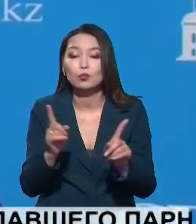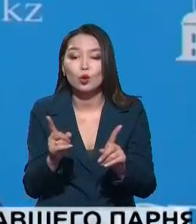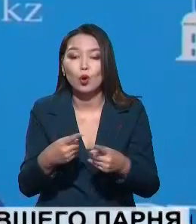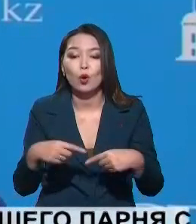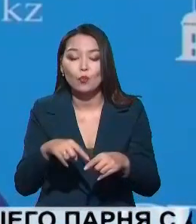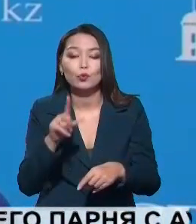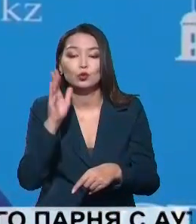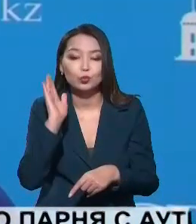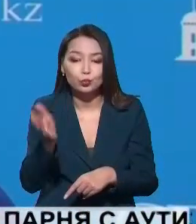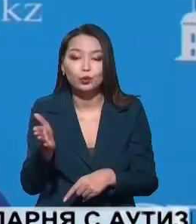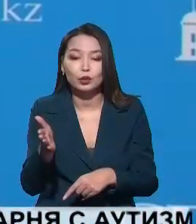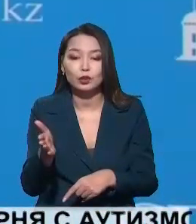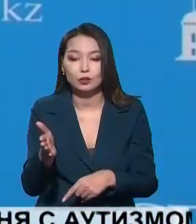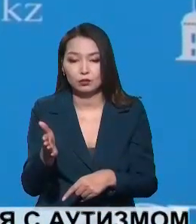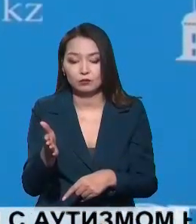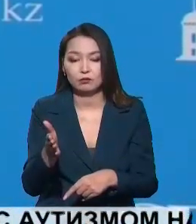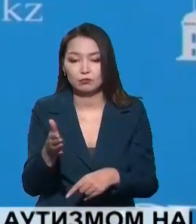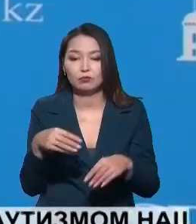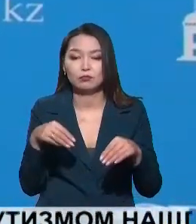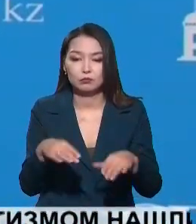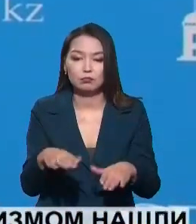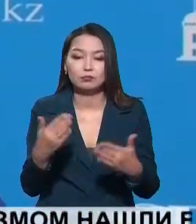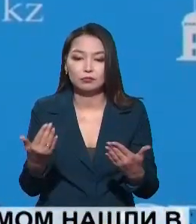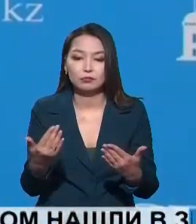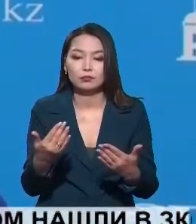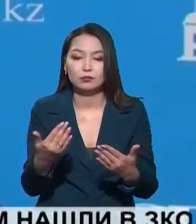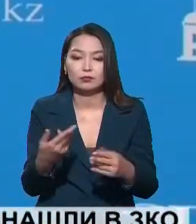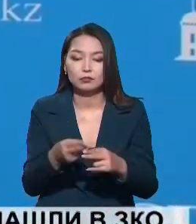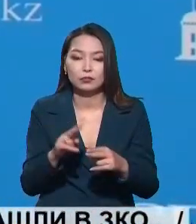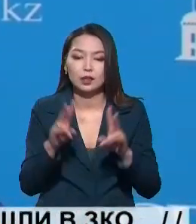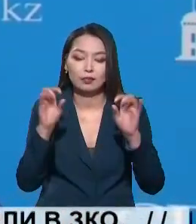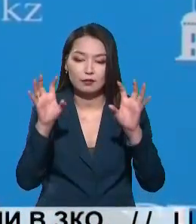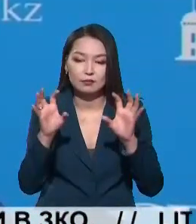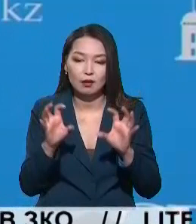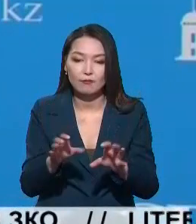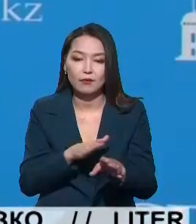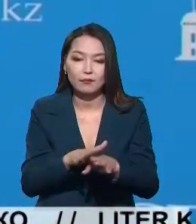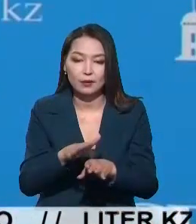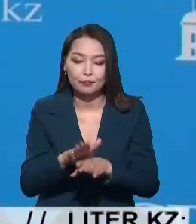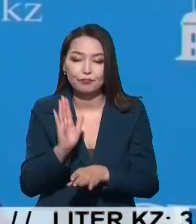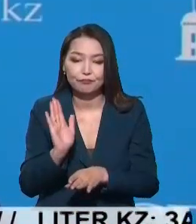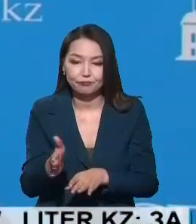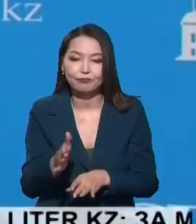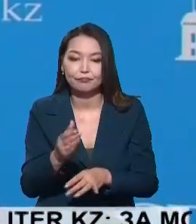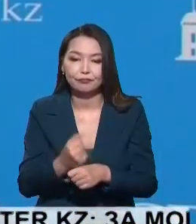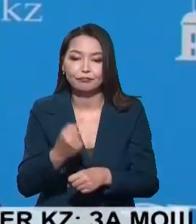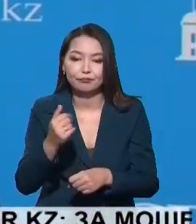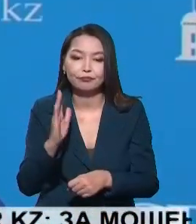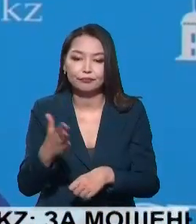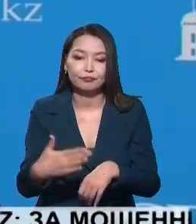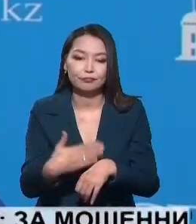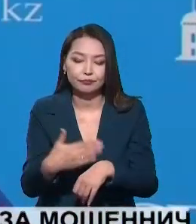будет применено, скажем, абсолютно на законном основании будут применены меры, которые повлекут за